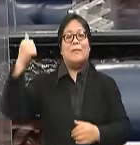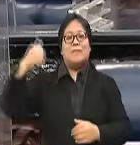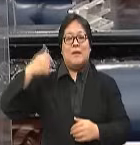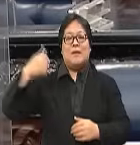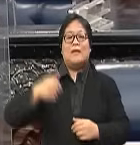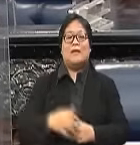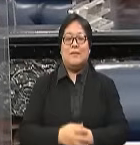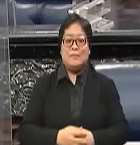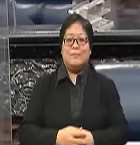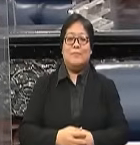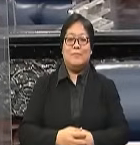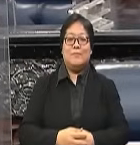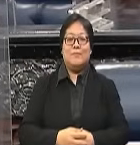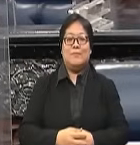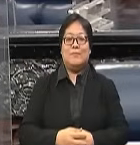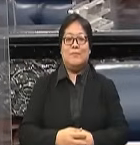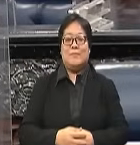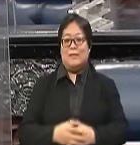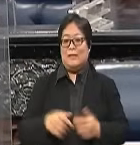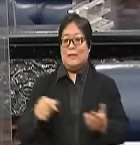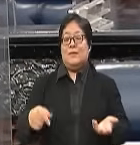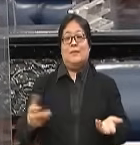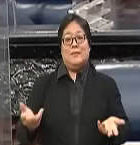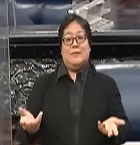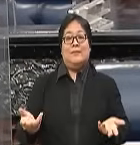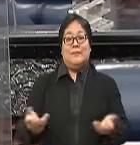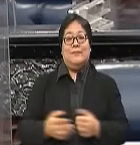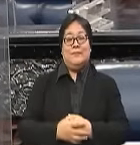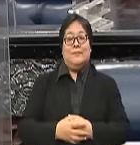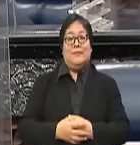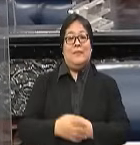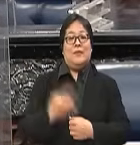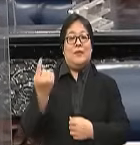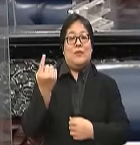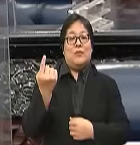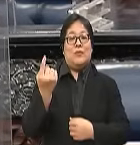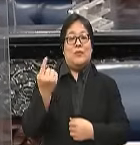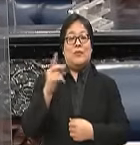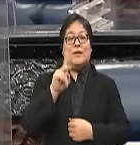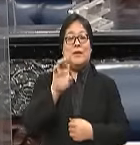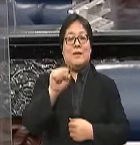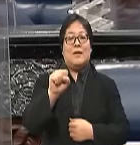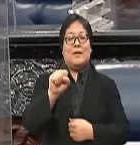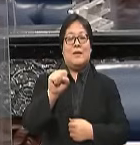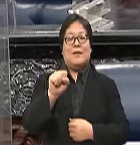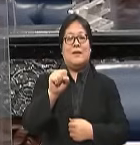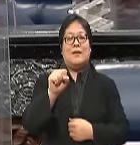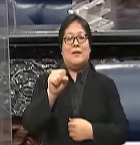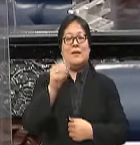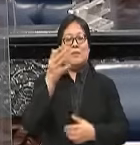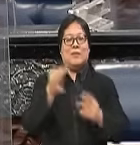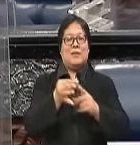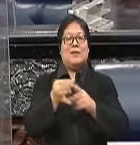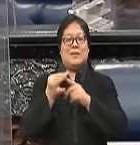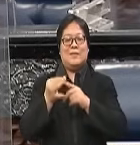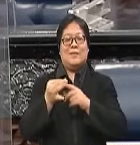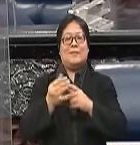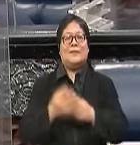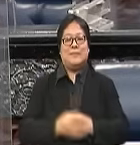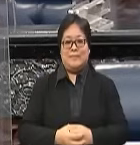itu jadi ini adalah satu cash yang asli teh yang belum apa itu